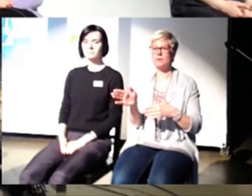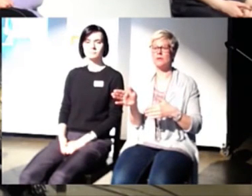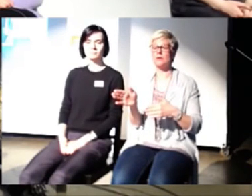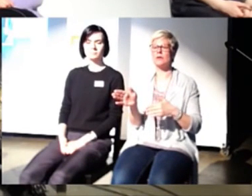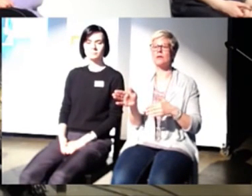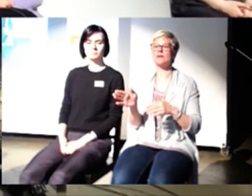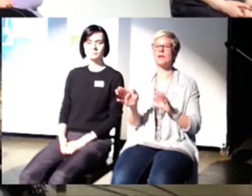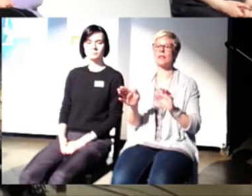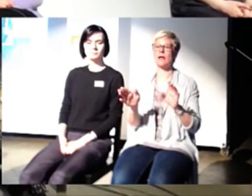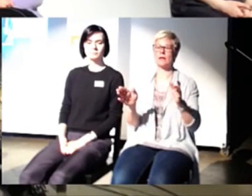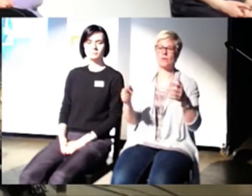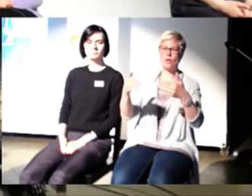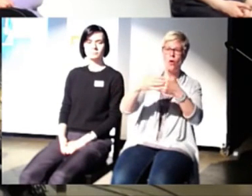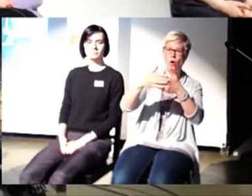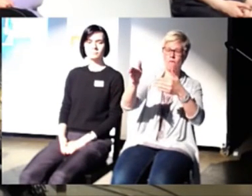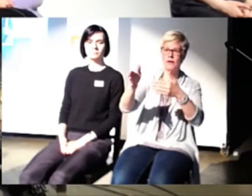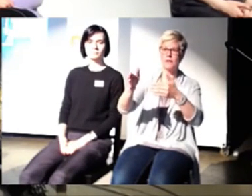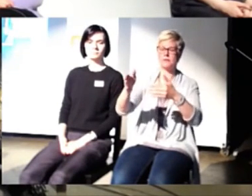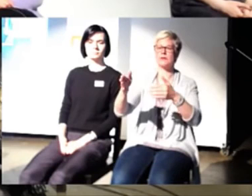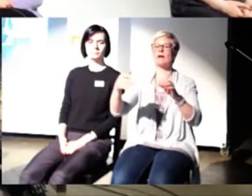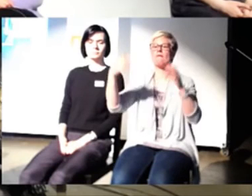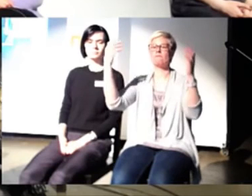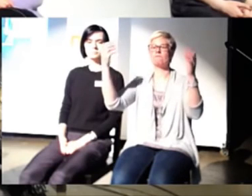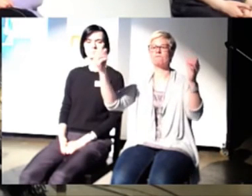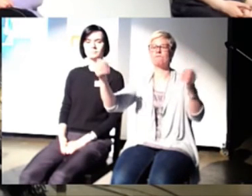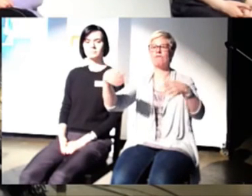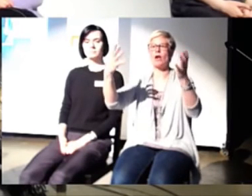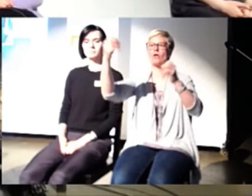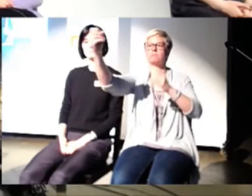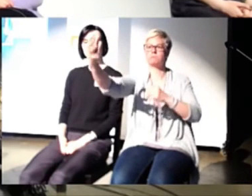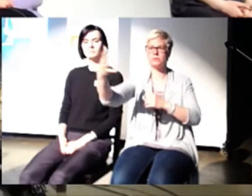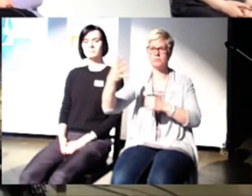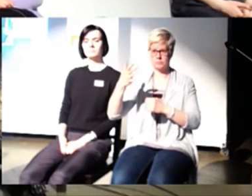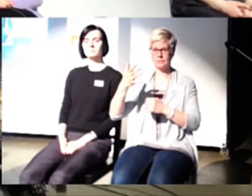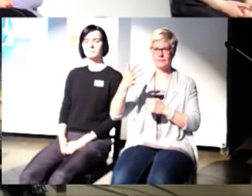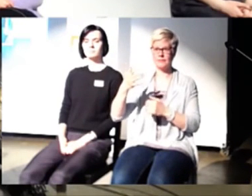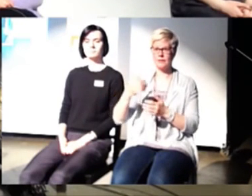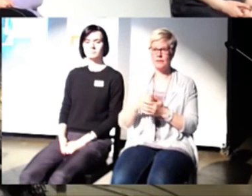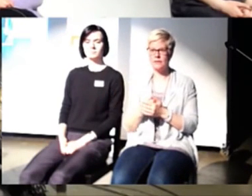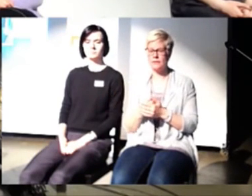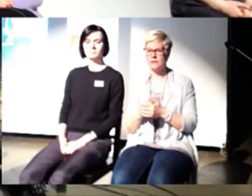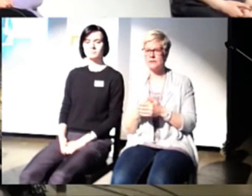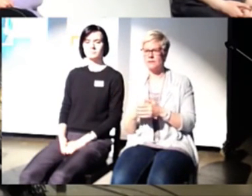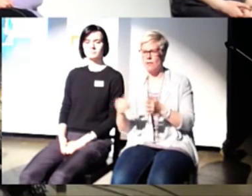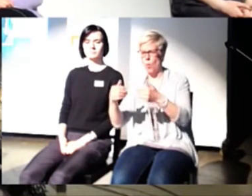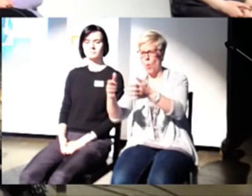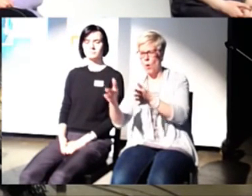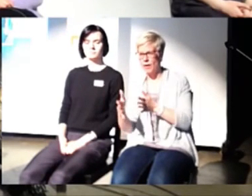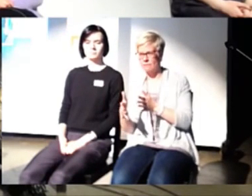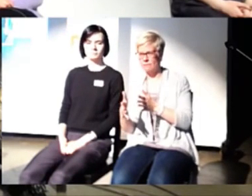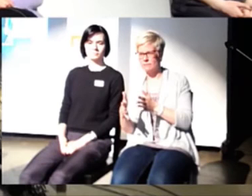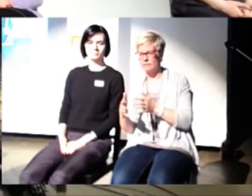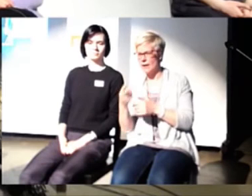tulvi valo siihen perimmäisen huoneen. Ja se huone, mitä ei näky kuvassa oikein,